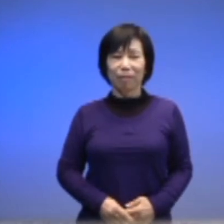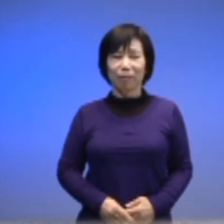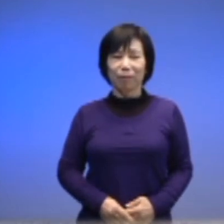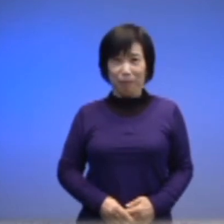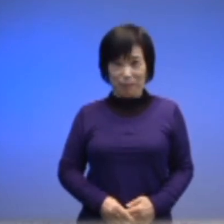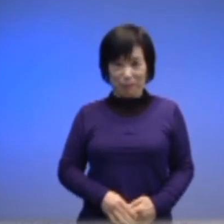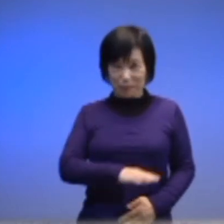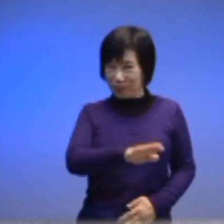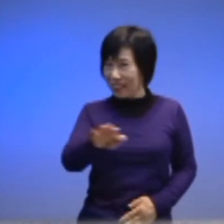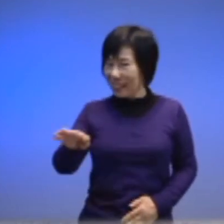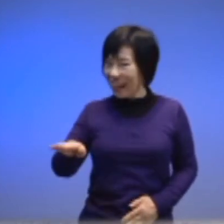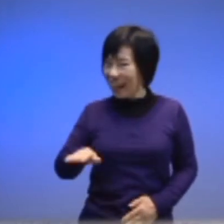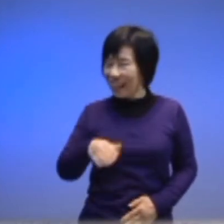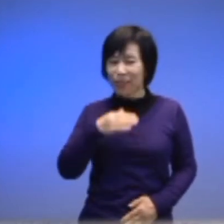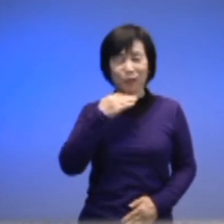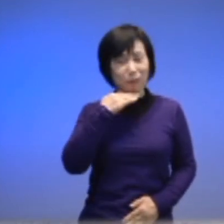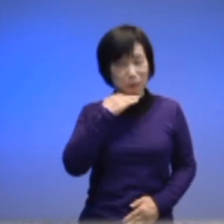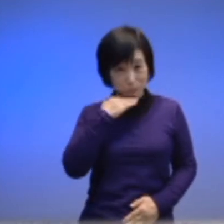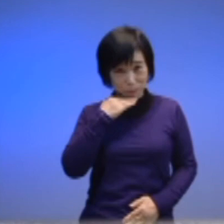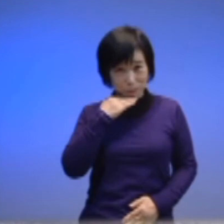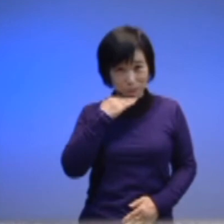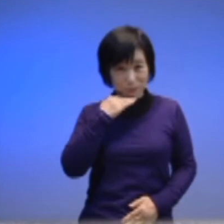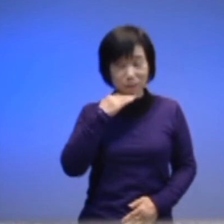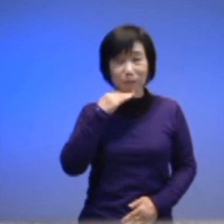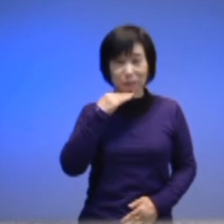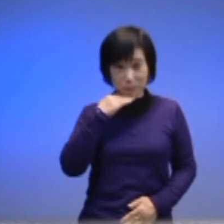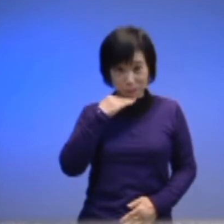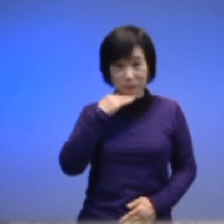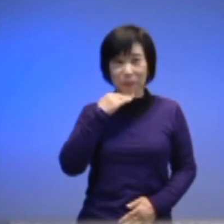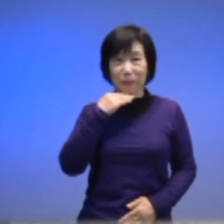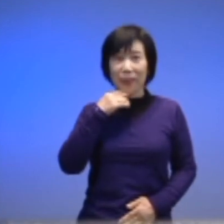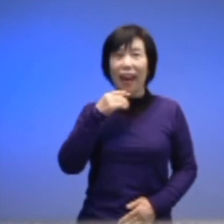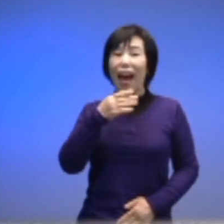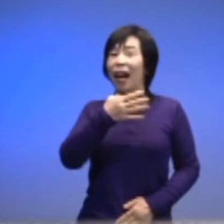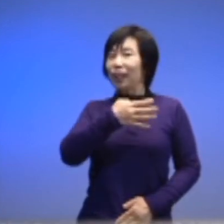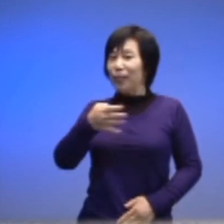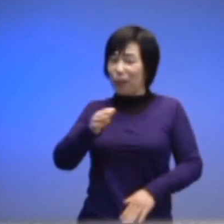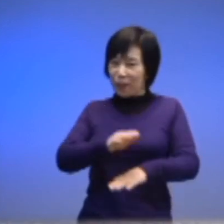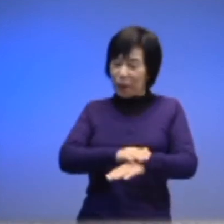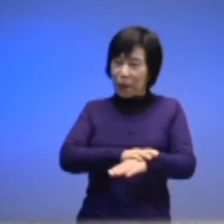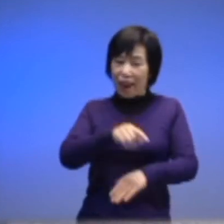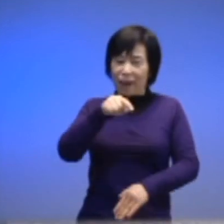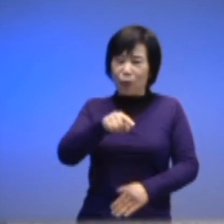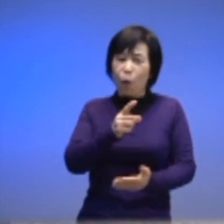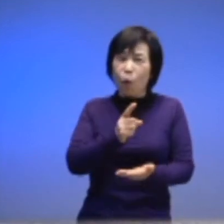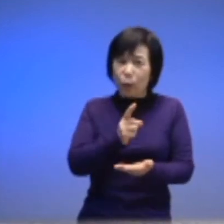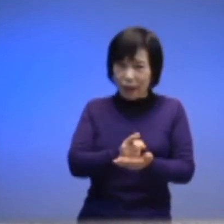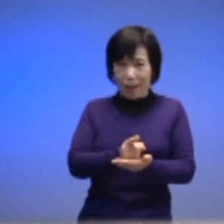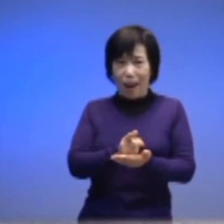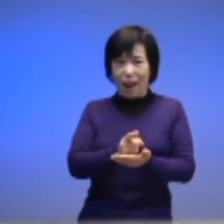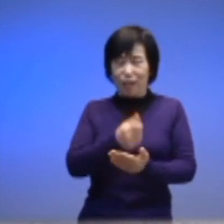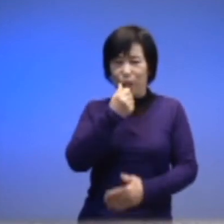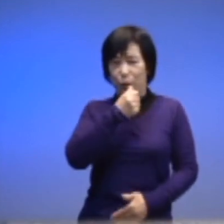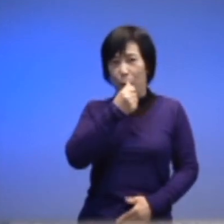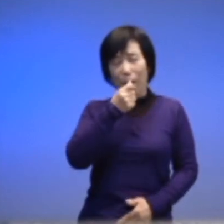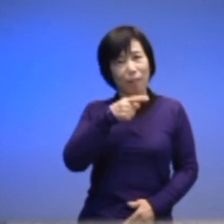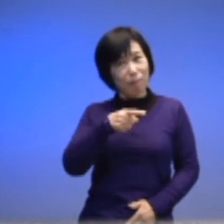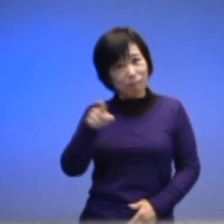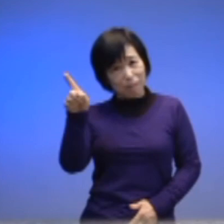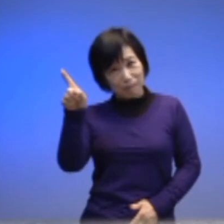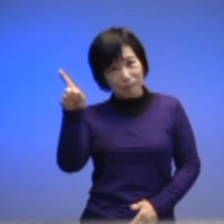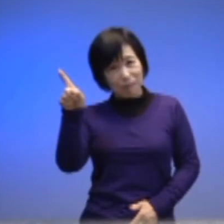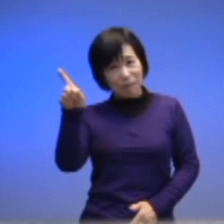さあ皆さん、お待たせしました。市内の公園でここにしかないものを見に行きましょう。